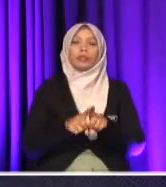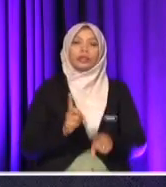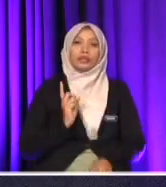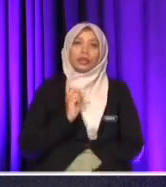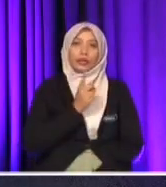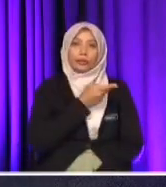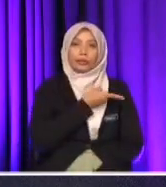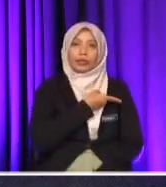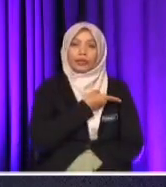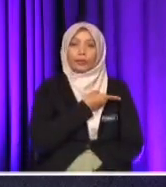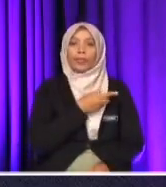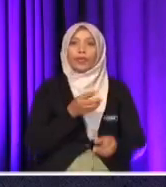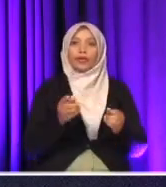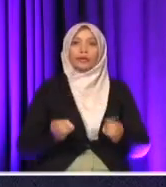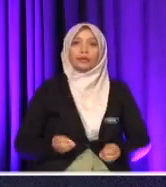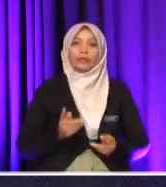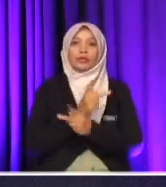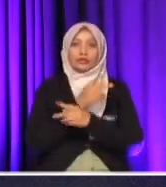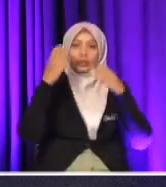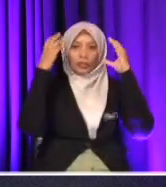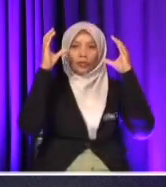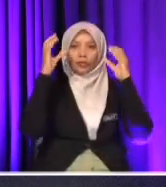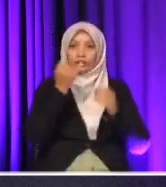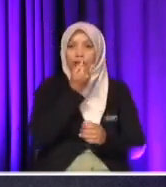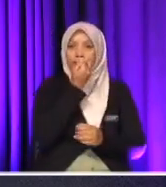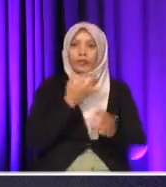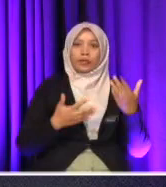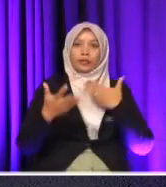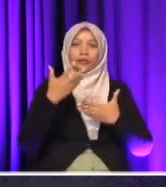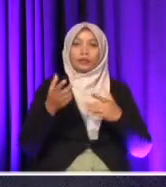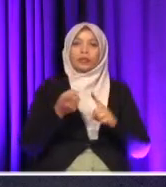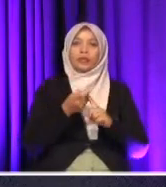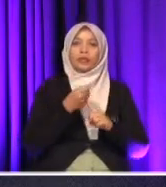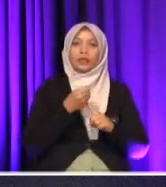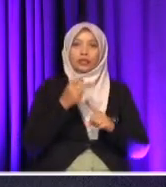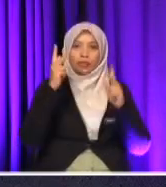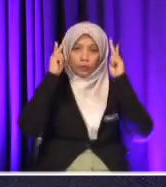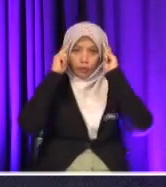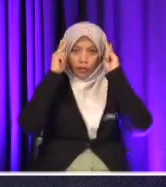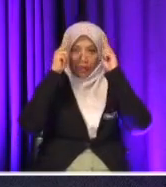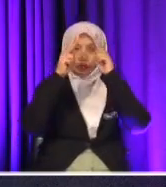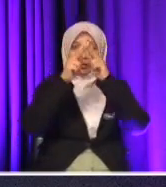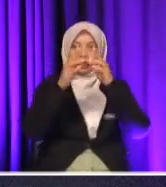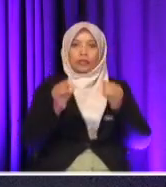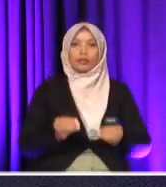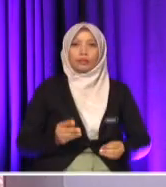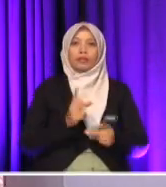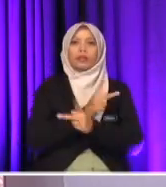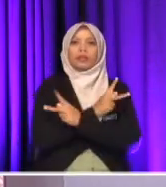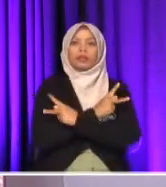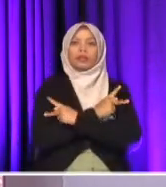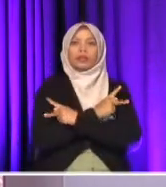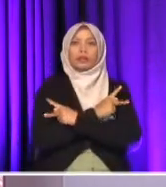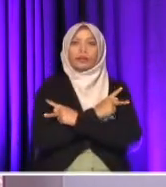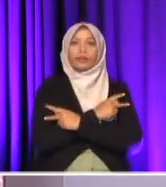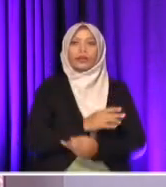kepada Cikgu Jurubahasa kita iaitu Cikgu Siti Zubaidah daripada SK Pendidikan Khas Kuantan. Dan terima kasih kepada